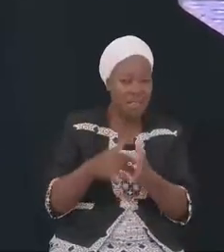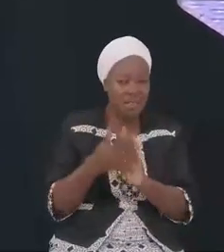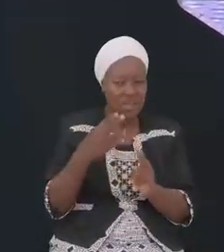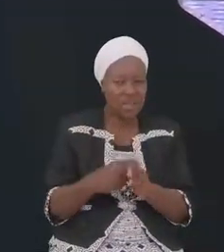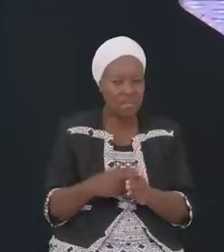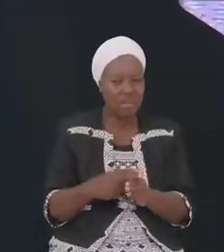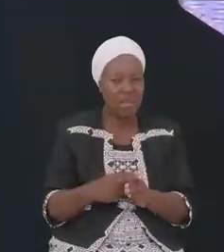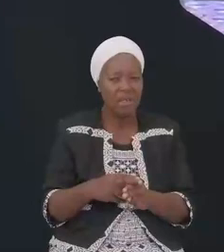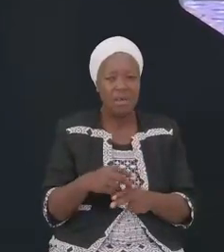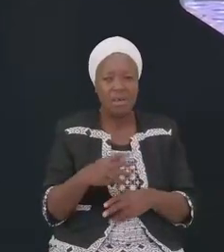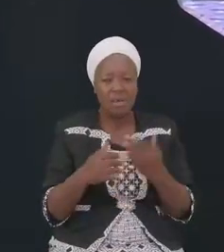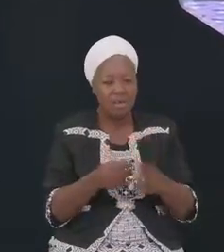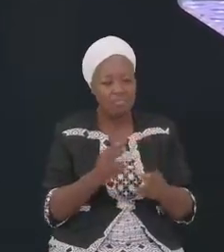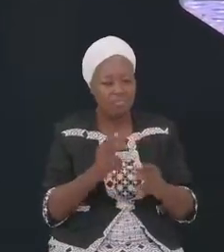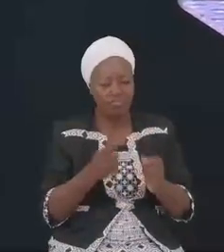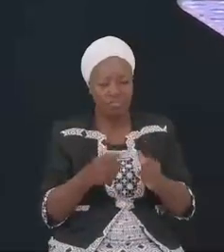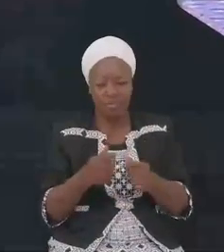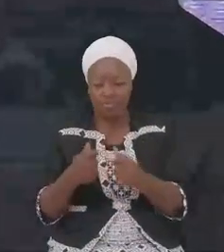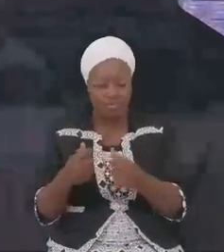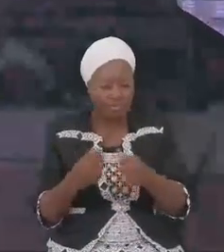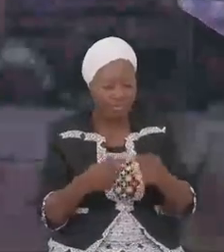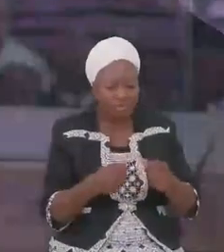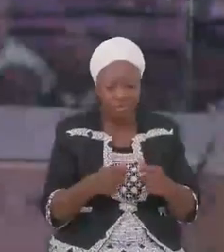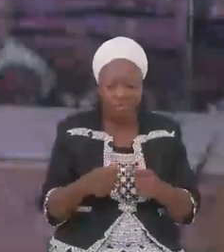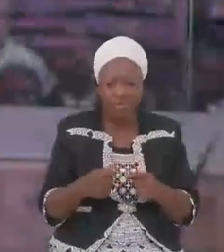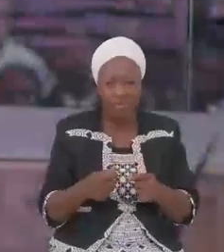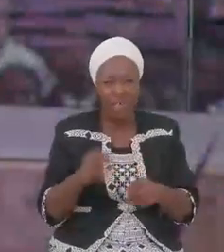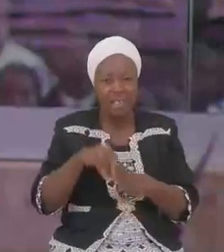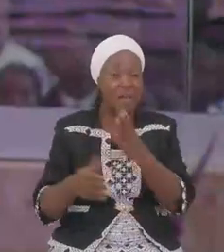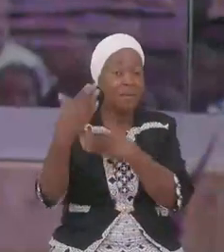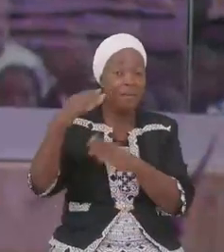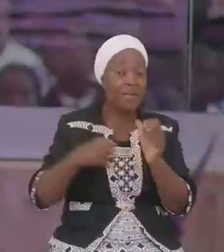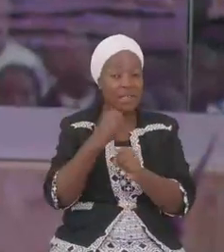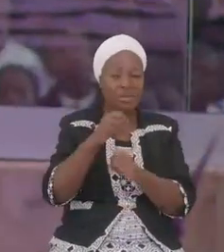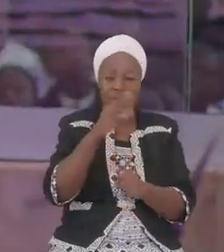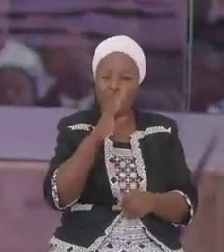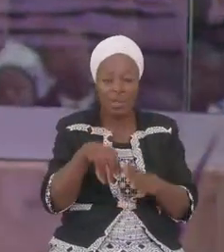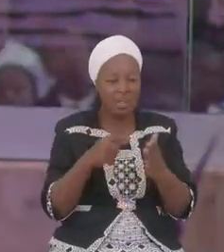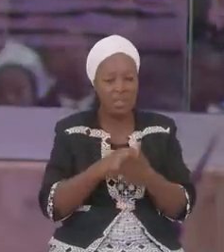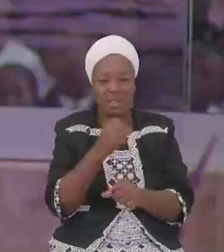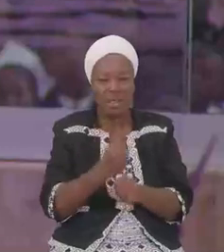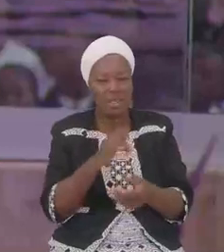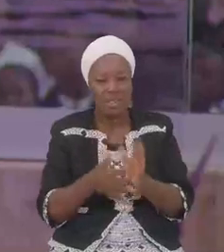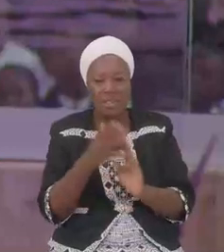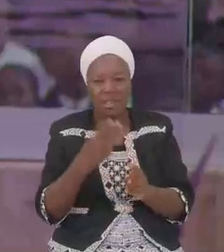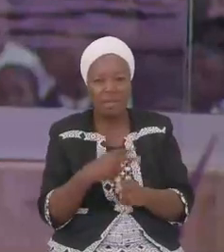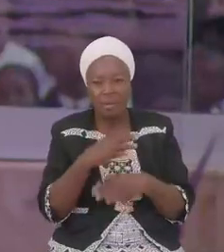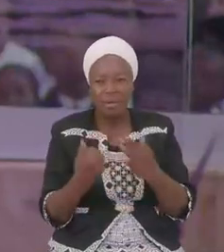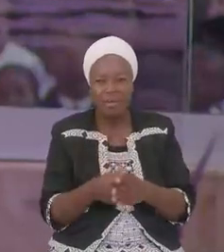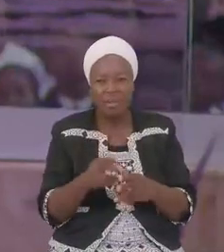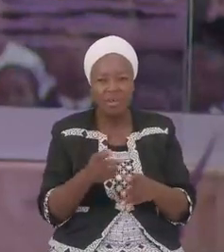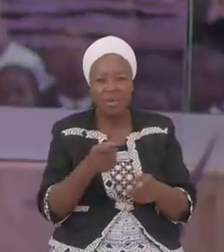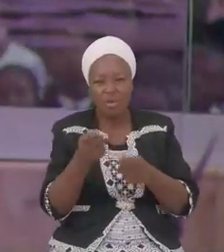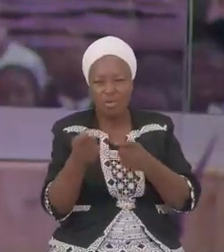Tout le dépêchement de l'année passée, précipitation, ne sera pas cette année. Tout le